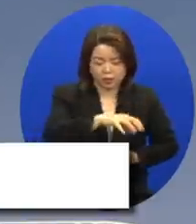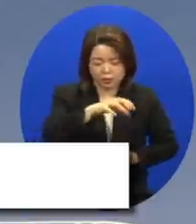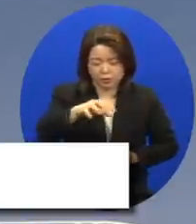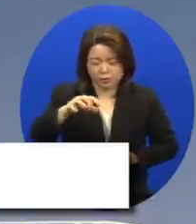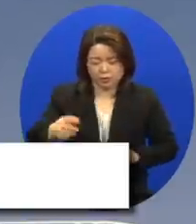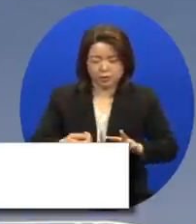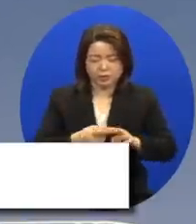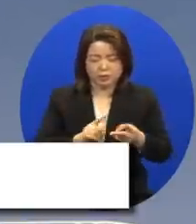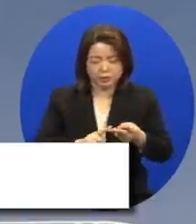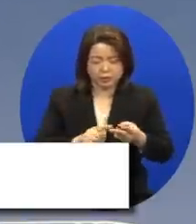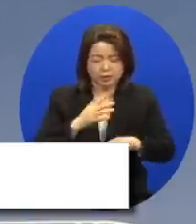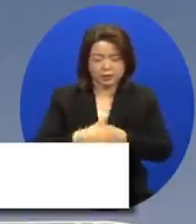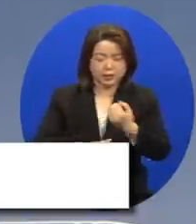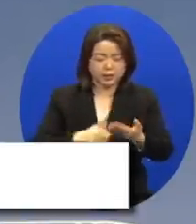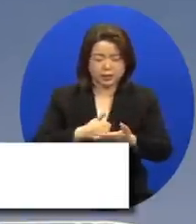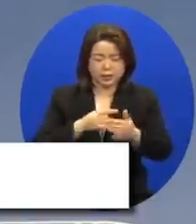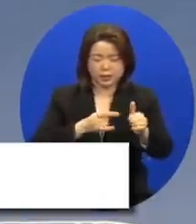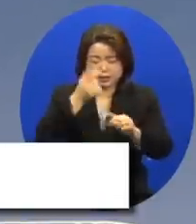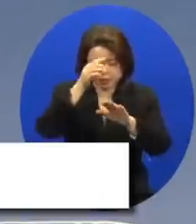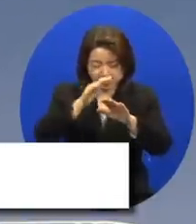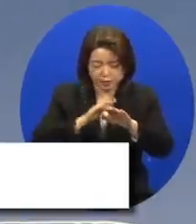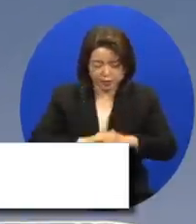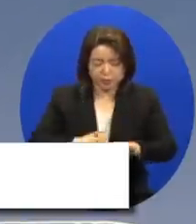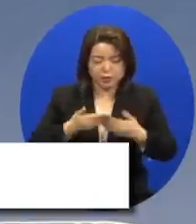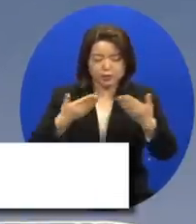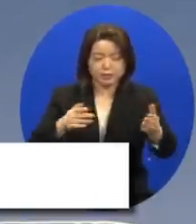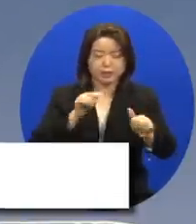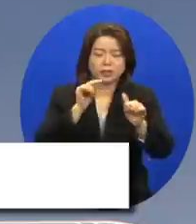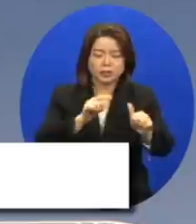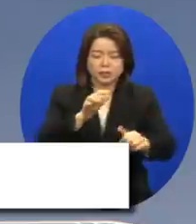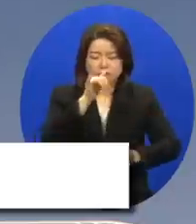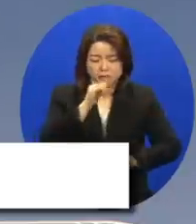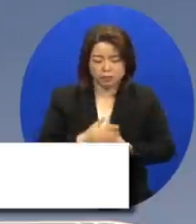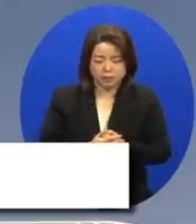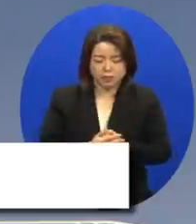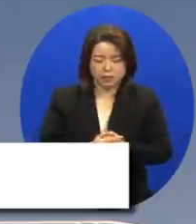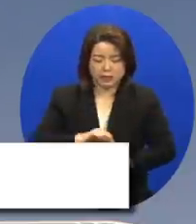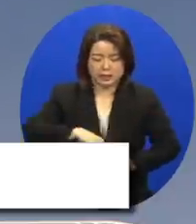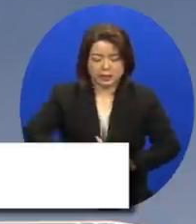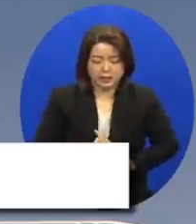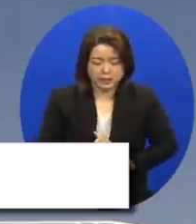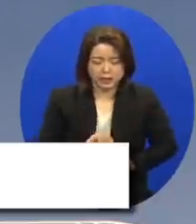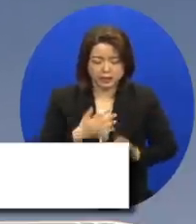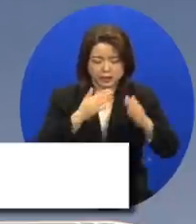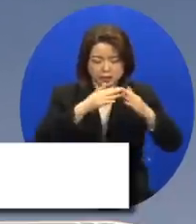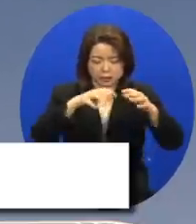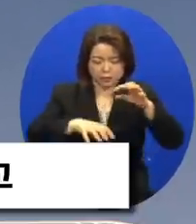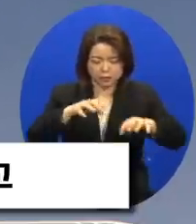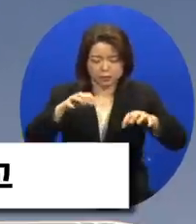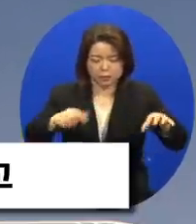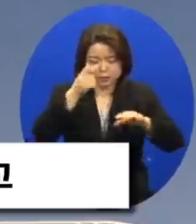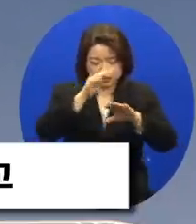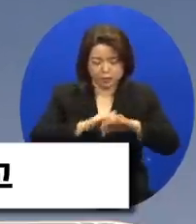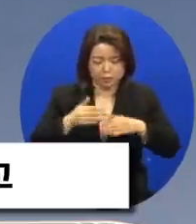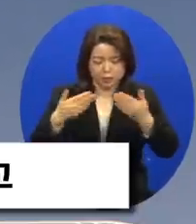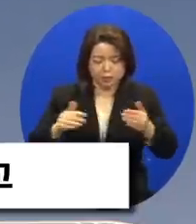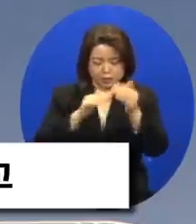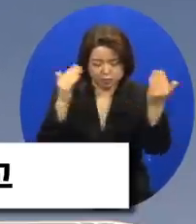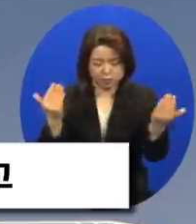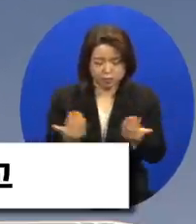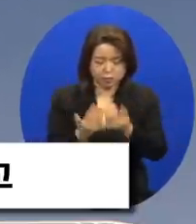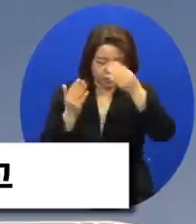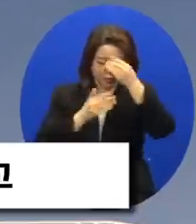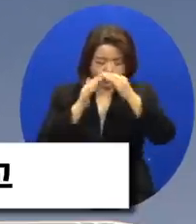하나님께 예배 하라 하셔서 있는 저속에서 주님께 예배하는 모든 성도들